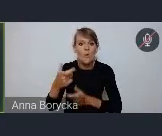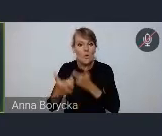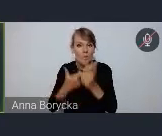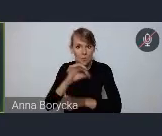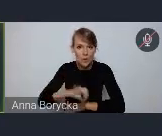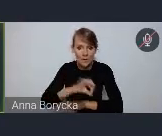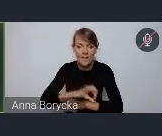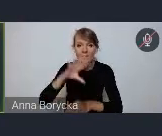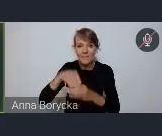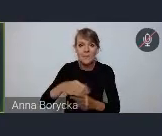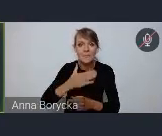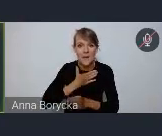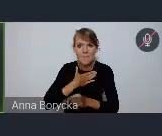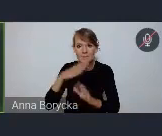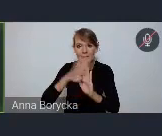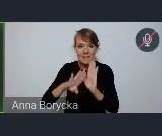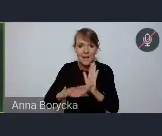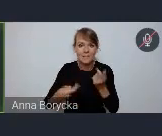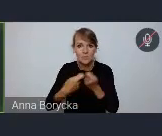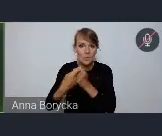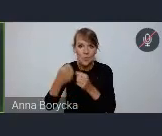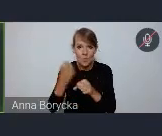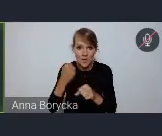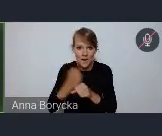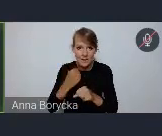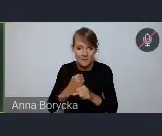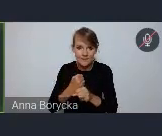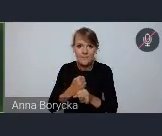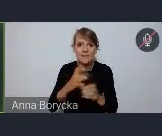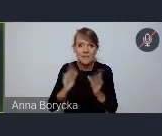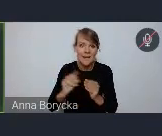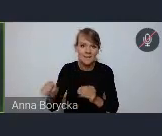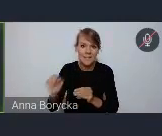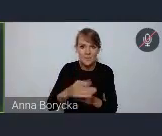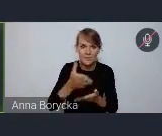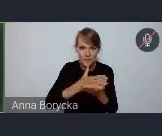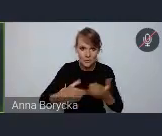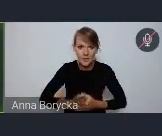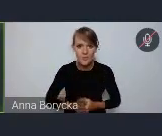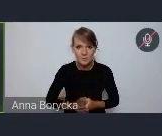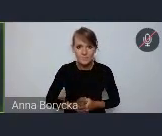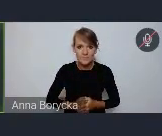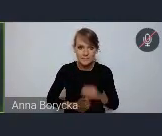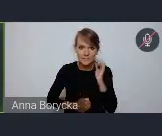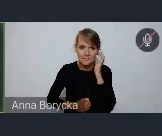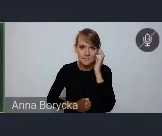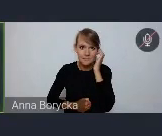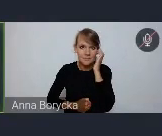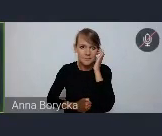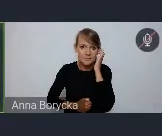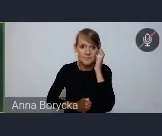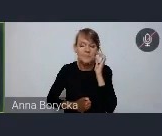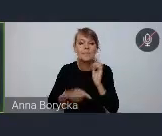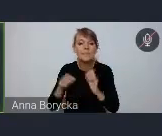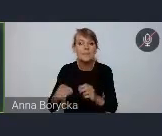właśnie określone zasady współpracy z poszczególnymi wydziałami, aby prawidłowo